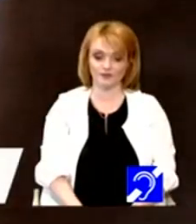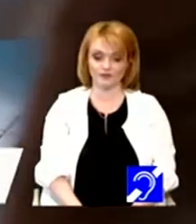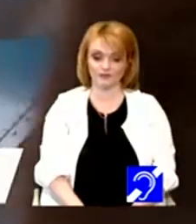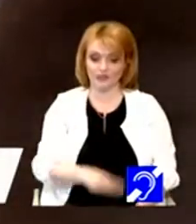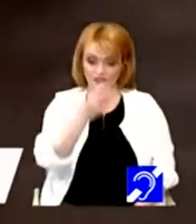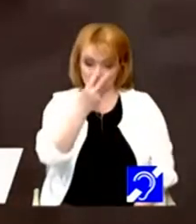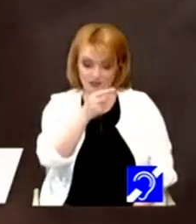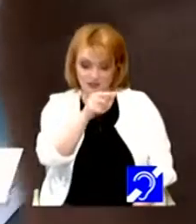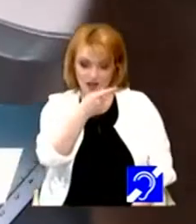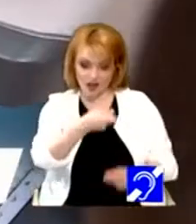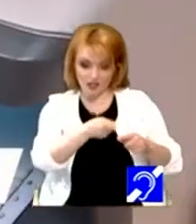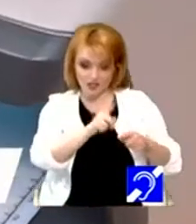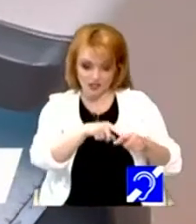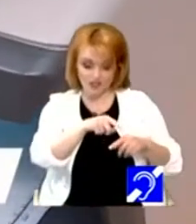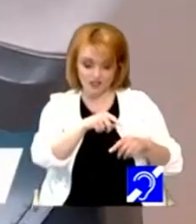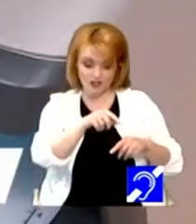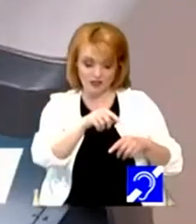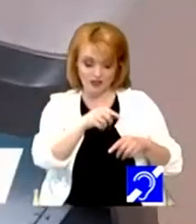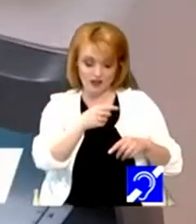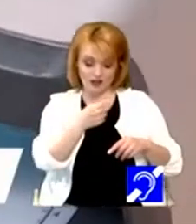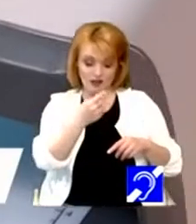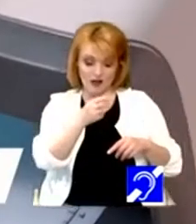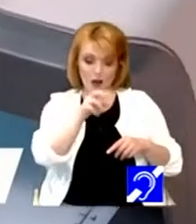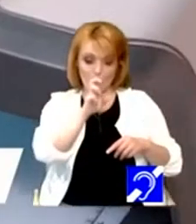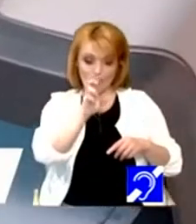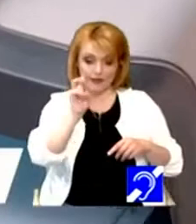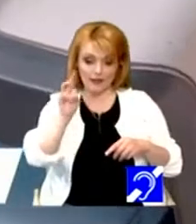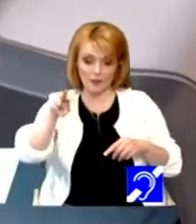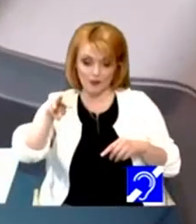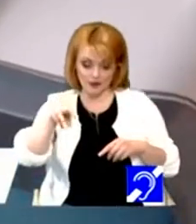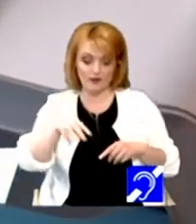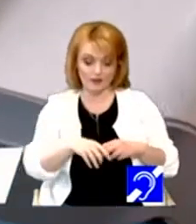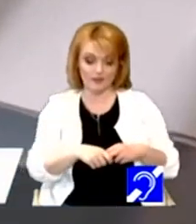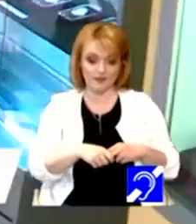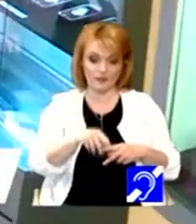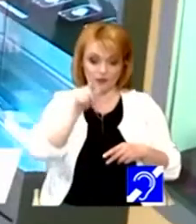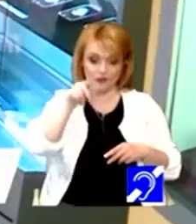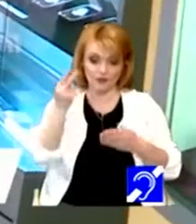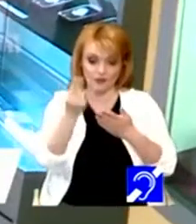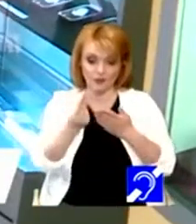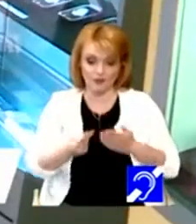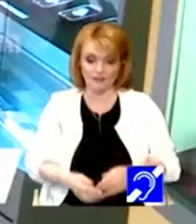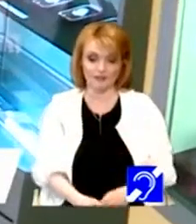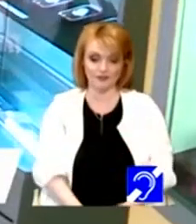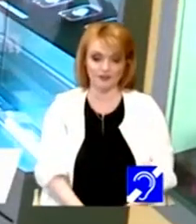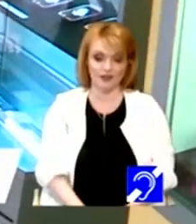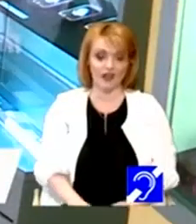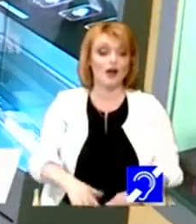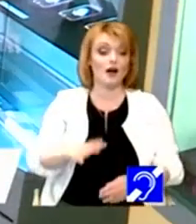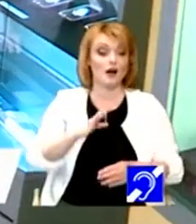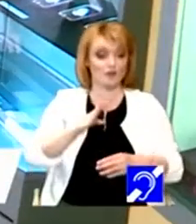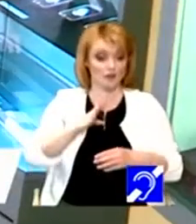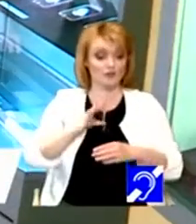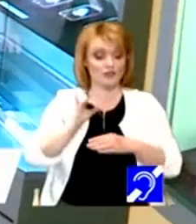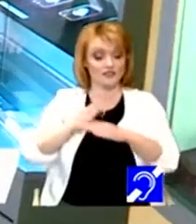circumferință, vedeți, literele BNM și sub siglă este la fel microtextul. Printre vizitatori au fost și grupuri